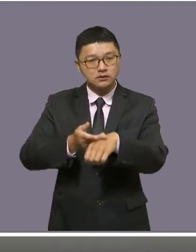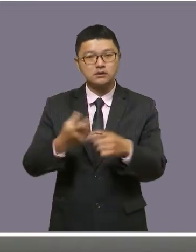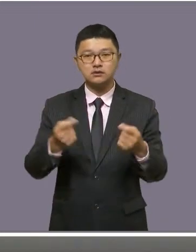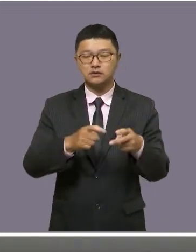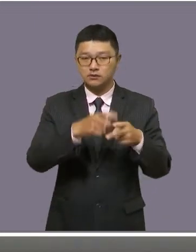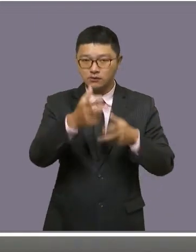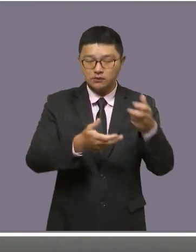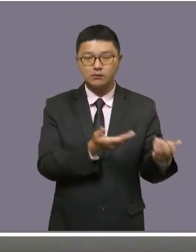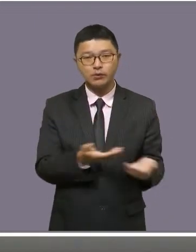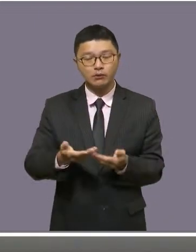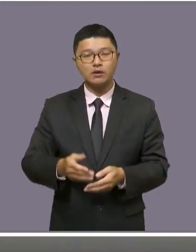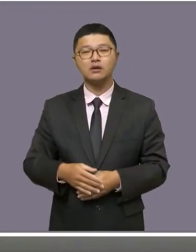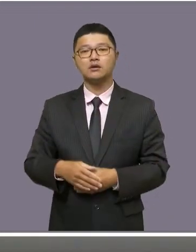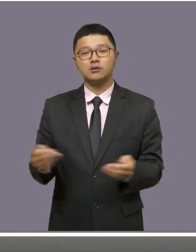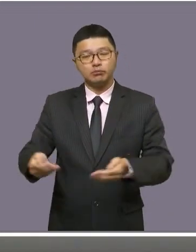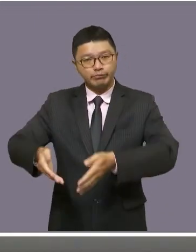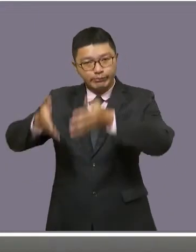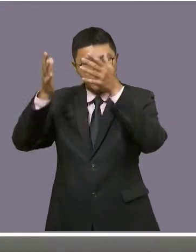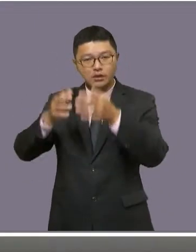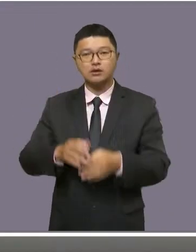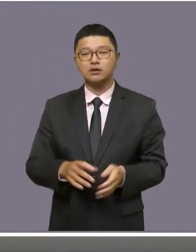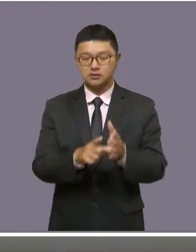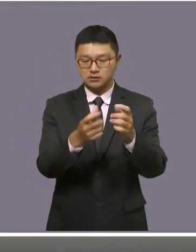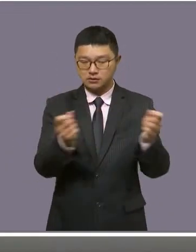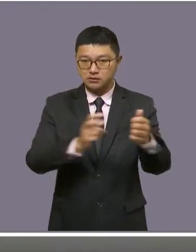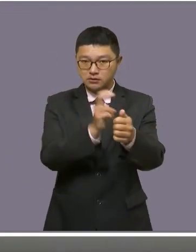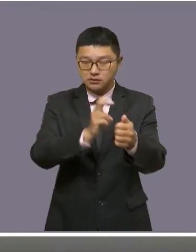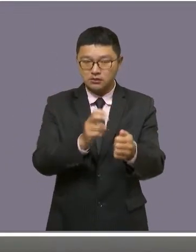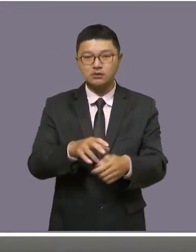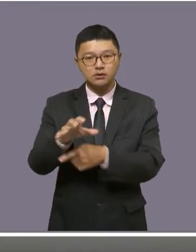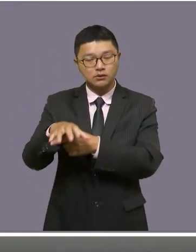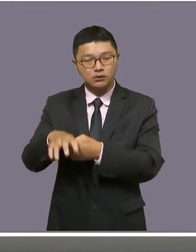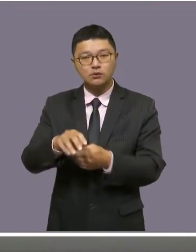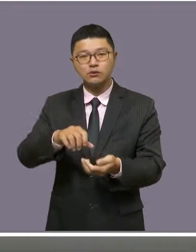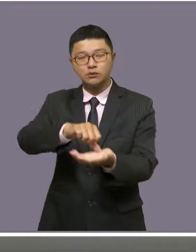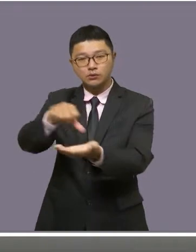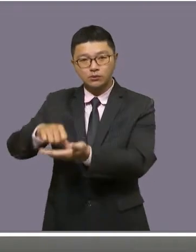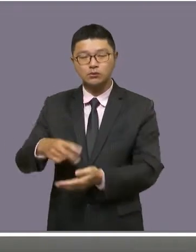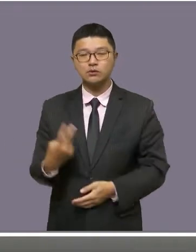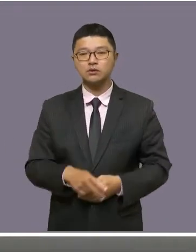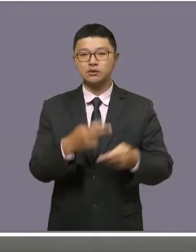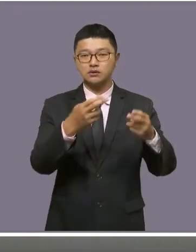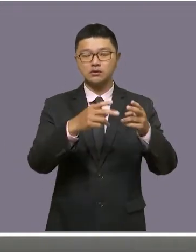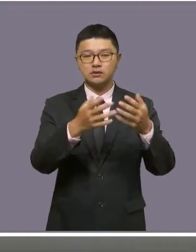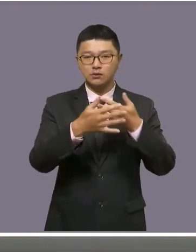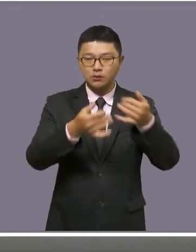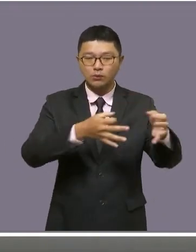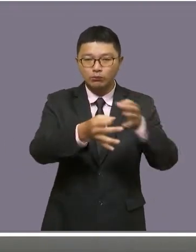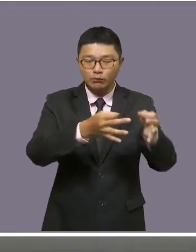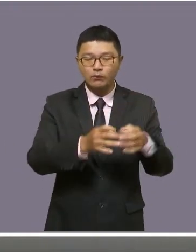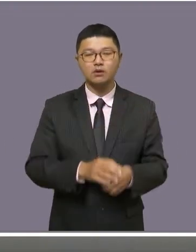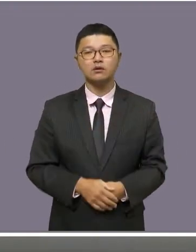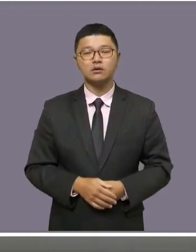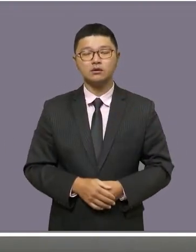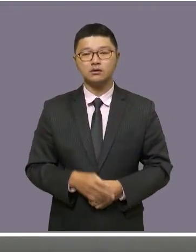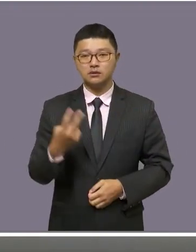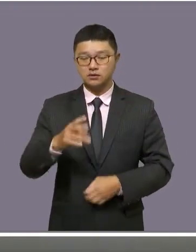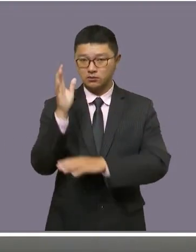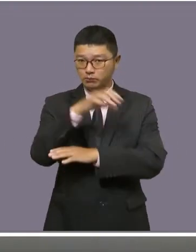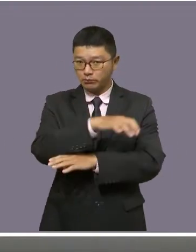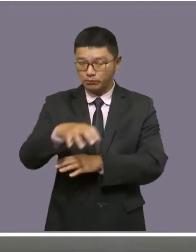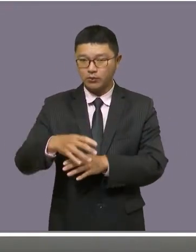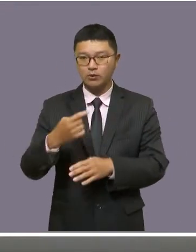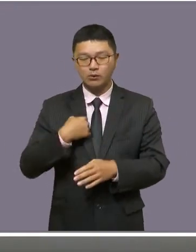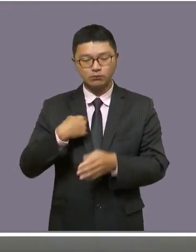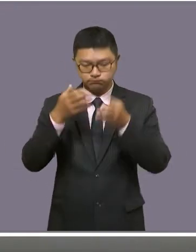业、营造业、机构看护也是长照、农业还有电子商务。同时跨部会之间，我们